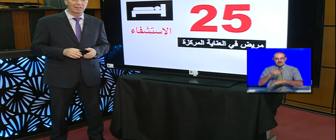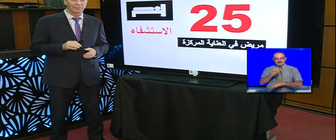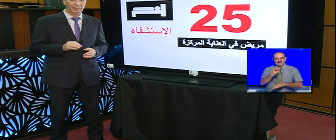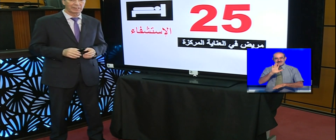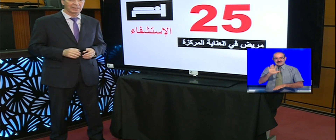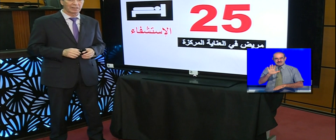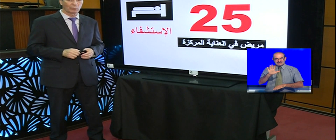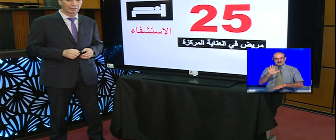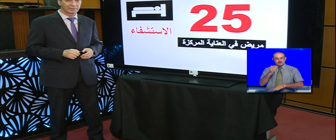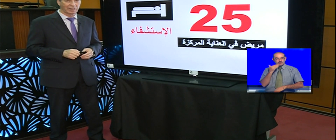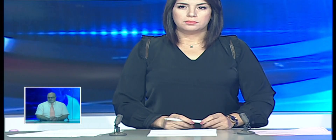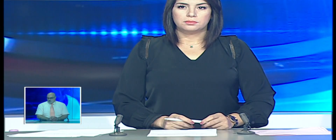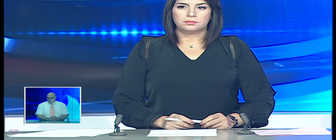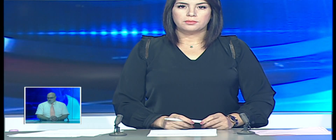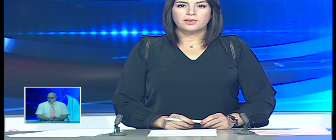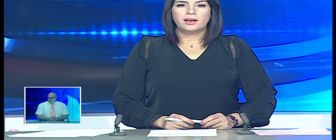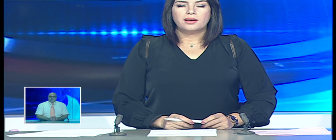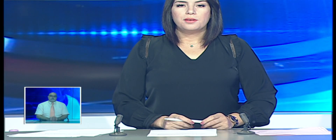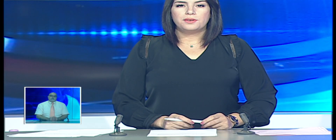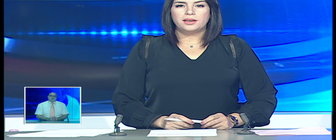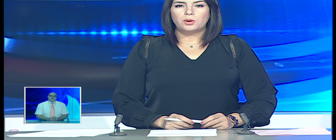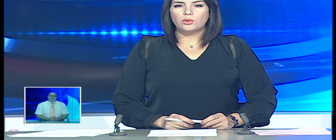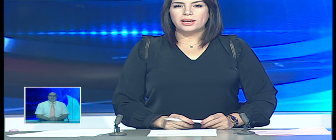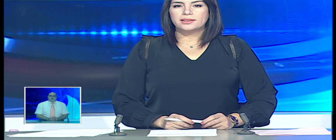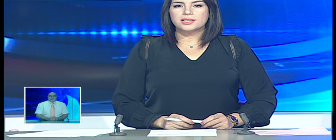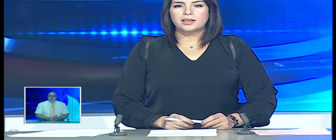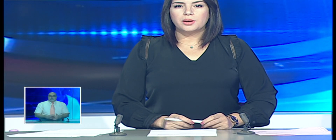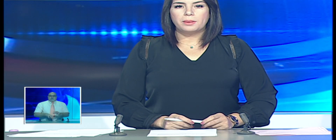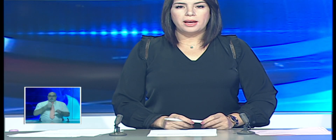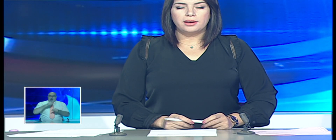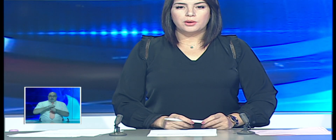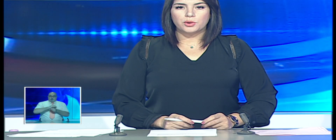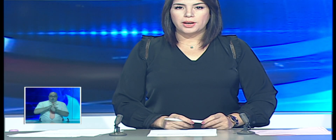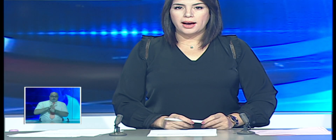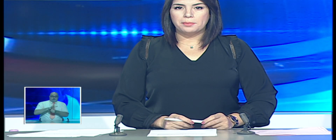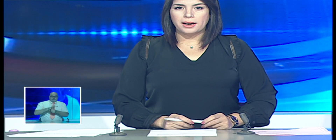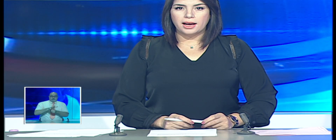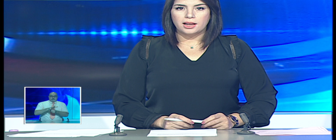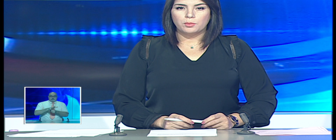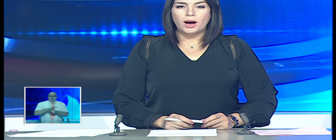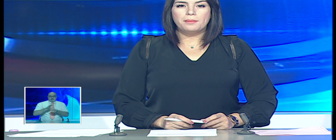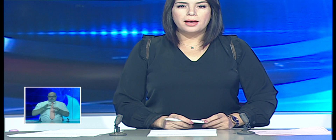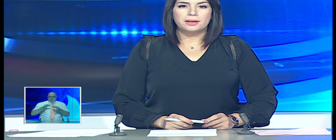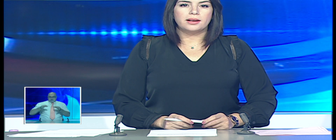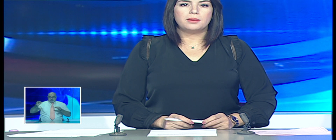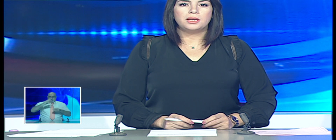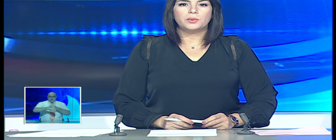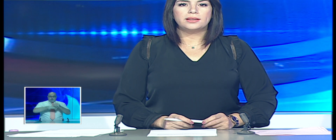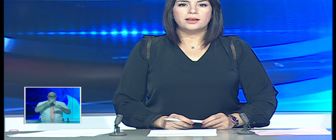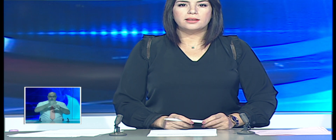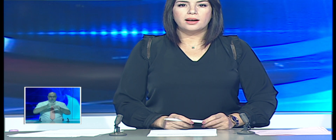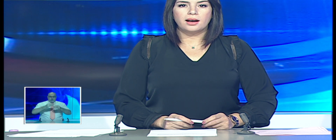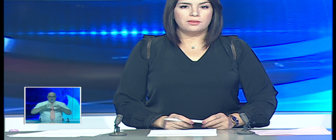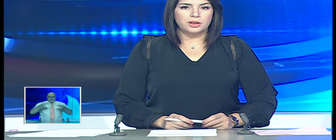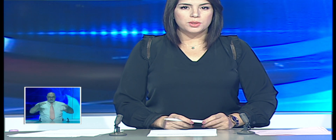مريض في العناية المركزة. في موضوع انتشار وباء كورونا عبر العالم وأمام تنامي